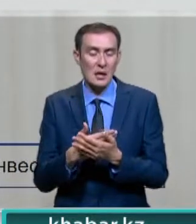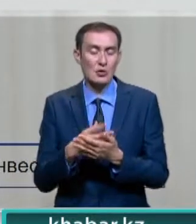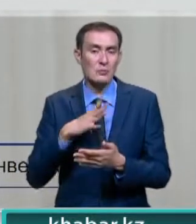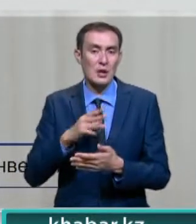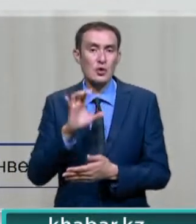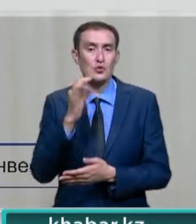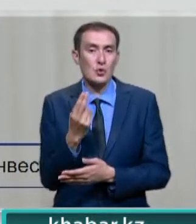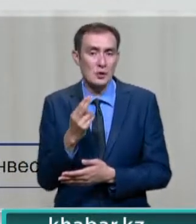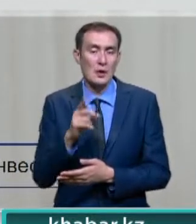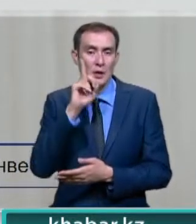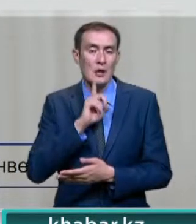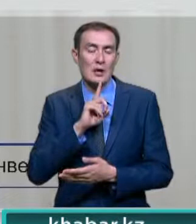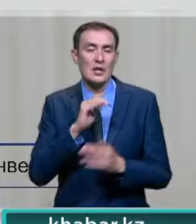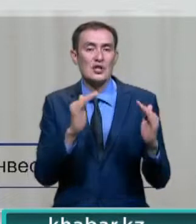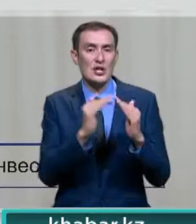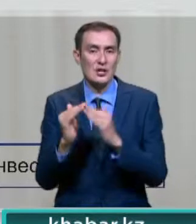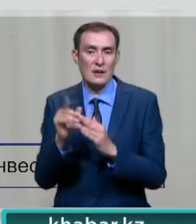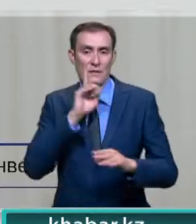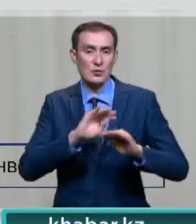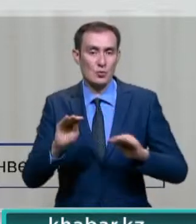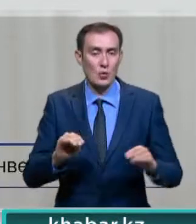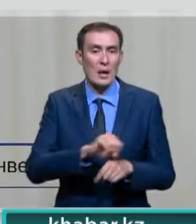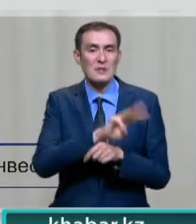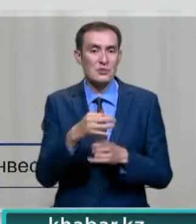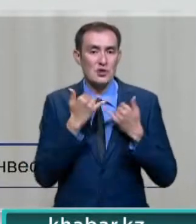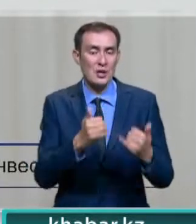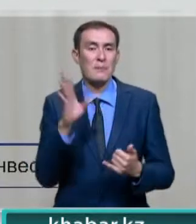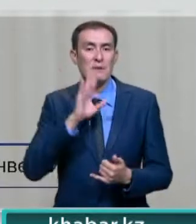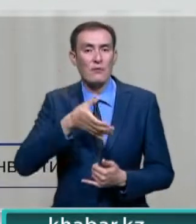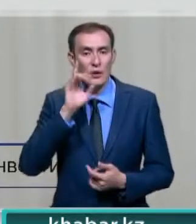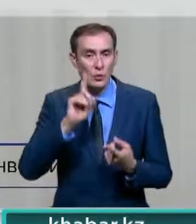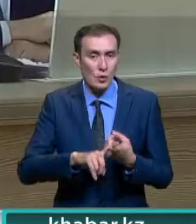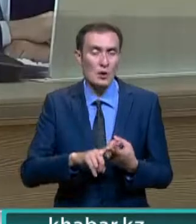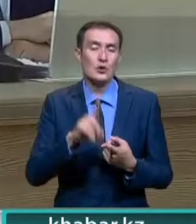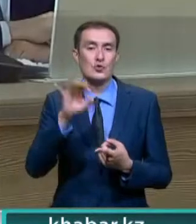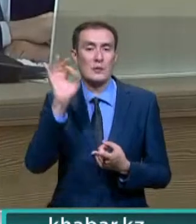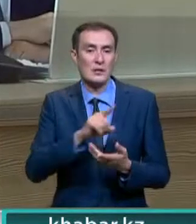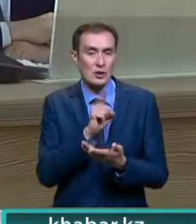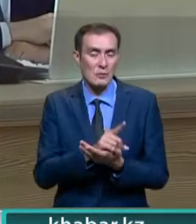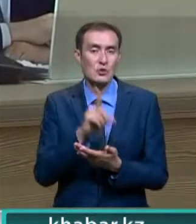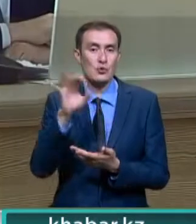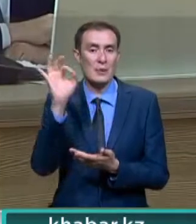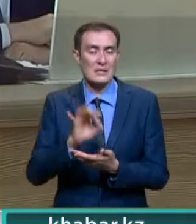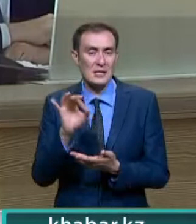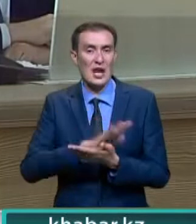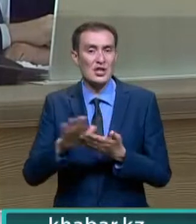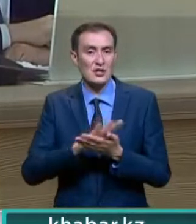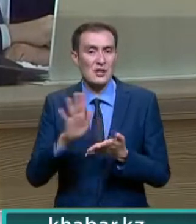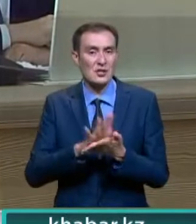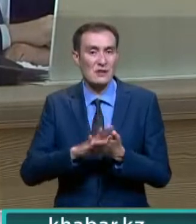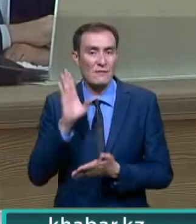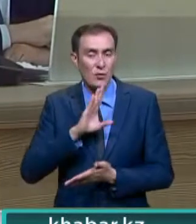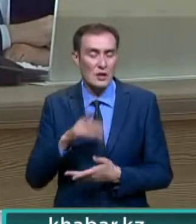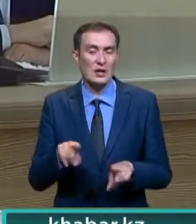обеспечение социальной и жилищной инфраструктуры. Это обеспечение питьевой водой 100%, 100% очистка сточных вод,